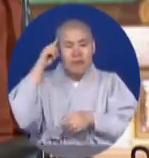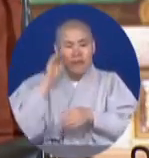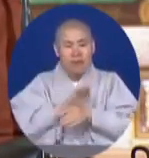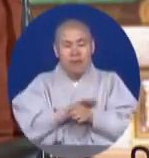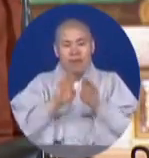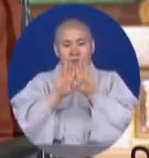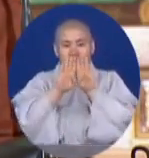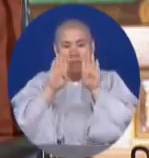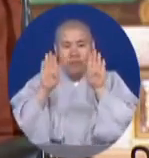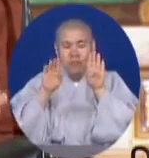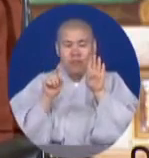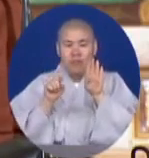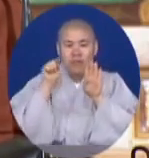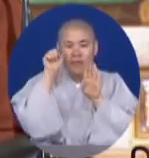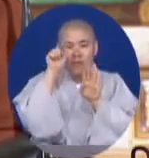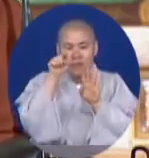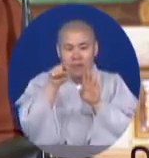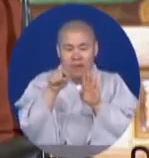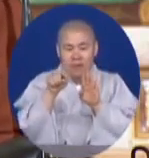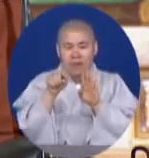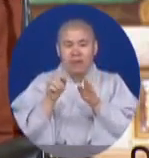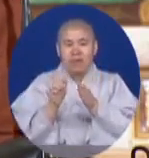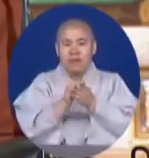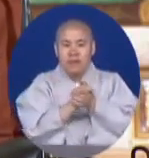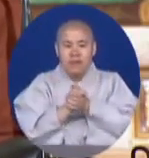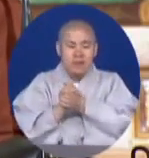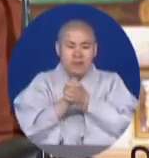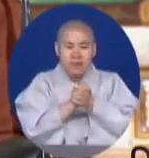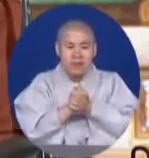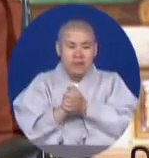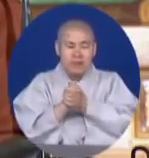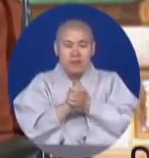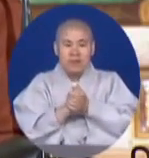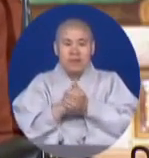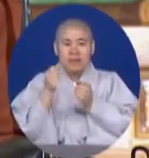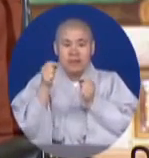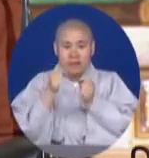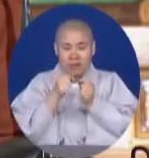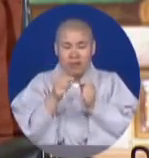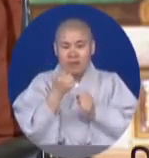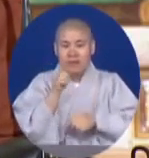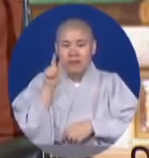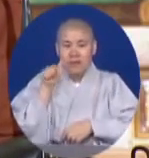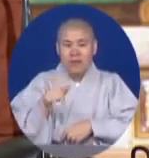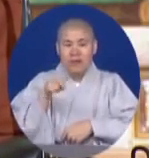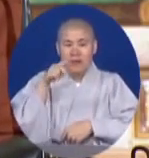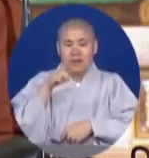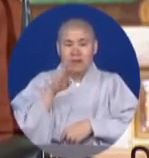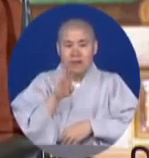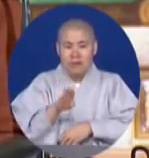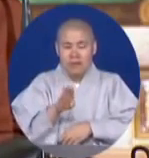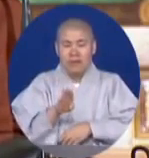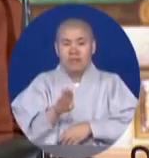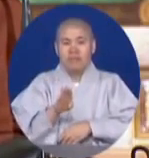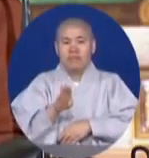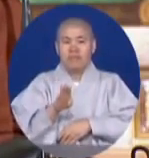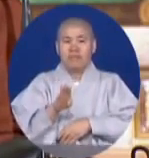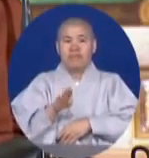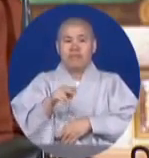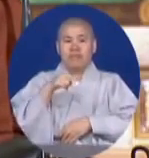지혜문으로 들어가는 것을 친근이라고 합니다. 그게 학습이에요. 그걸 또 도문이라고 합니다. 도문.